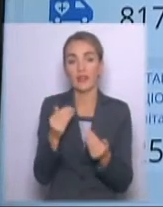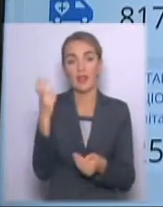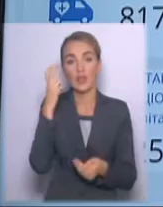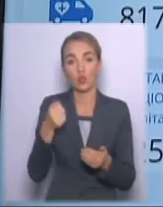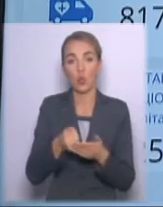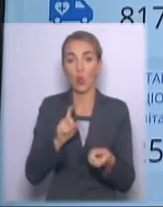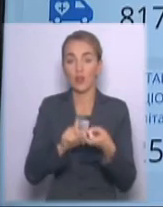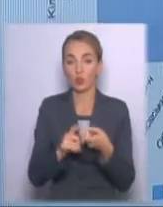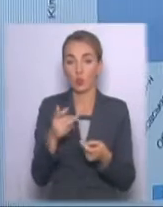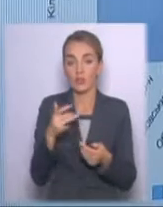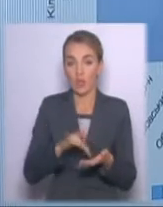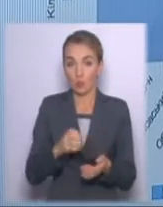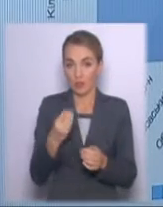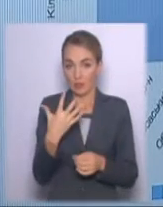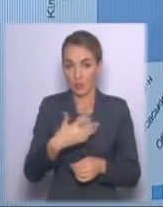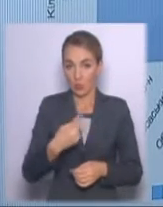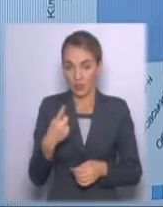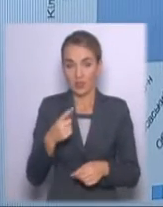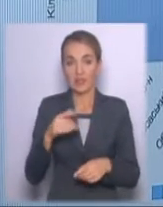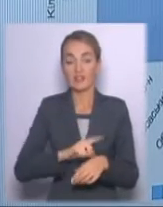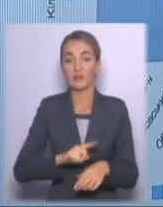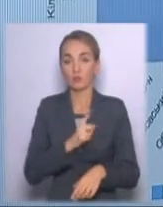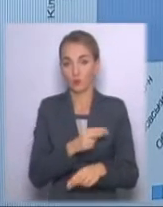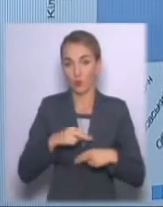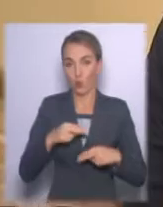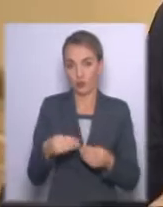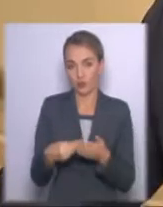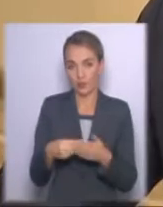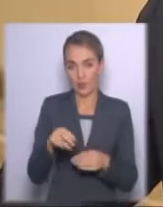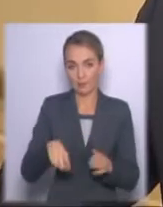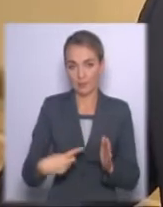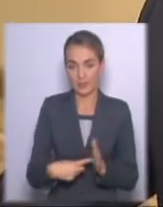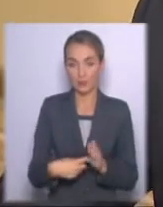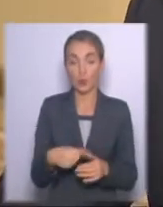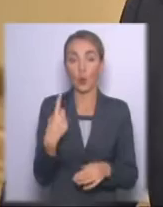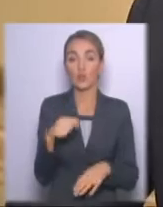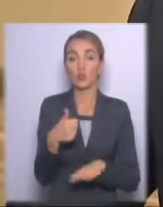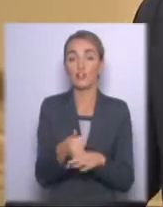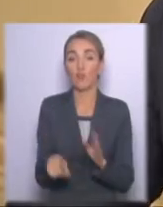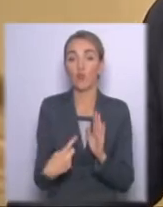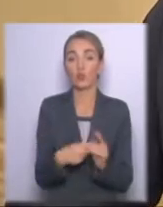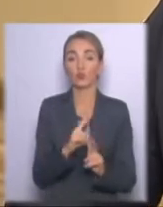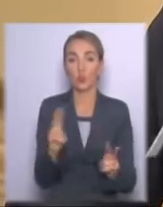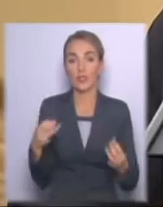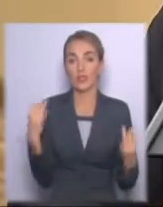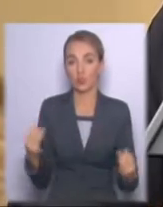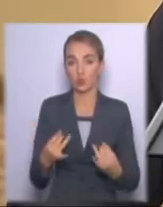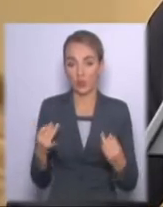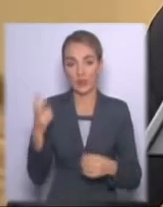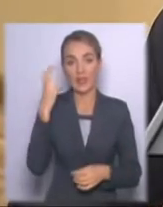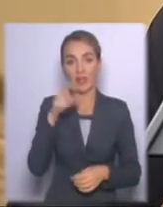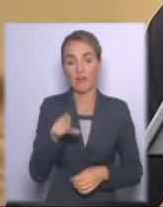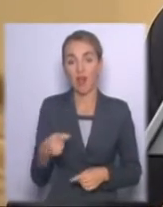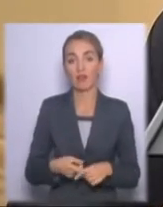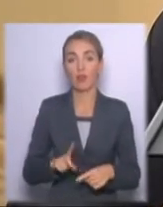центру 1551, інтенсивність роботи швидкої та онлайн-бюджет міста. Один із ключових питань, який цікавить київлян,